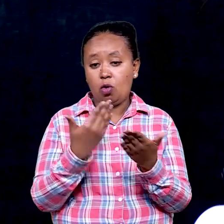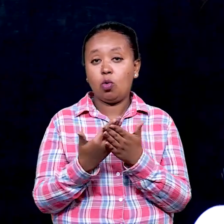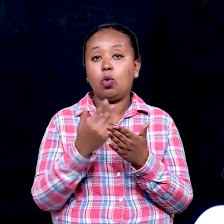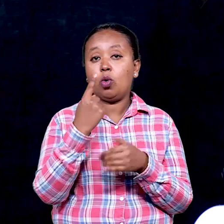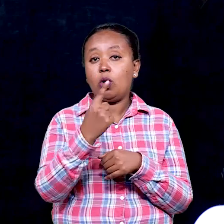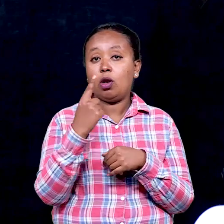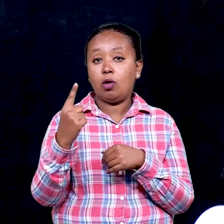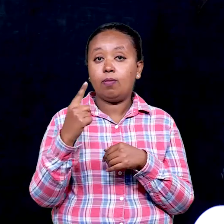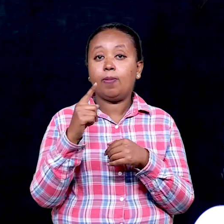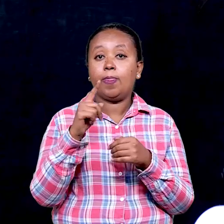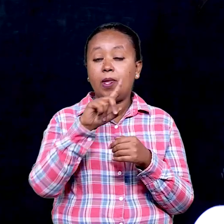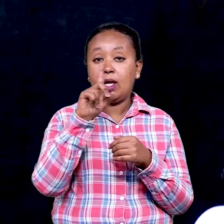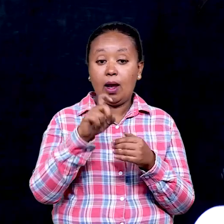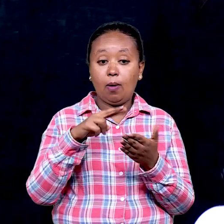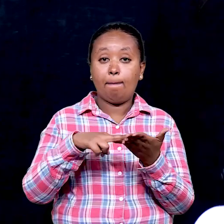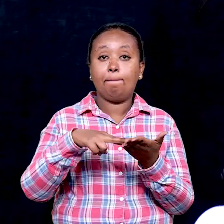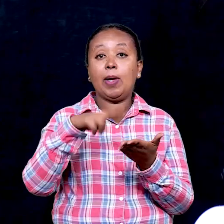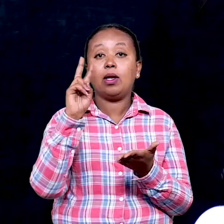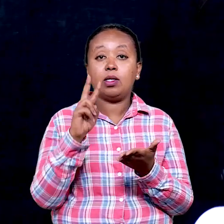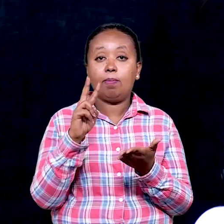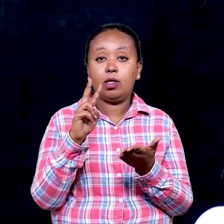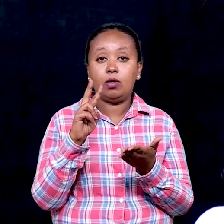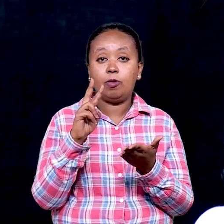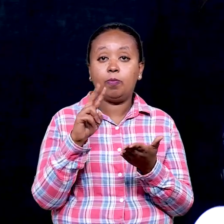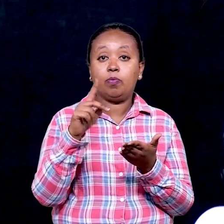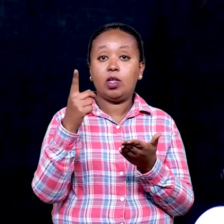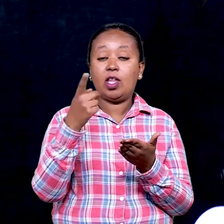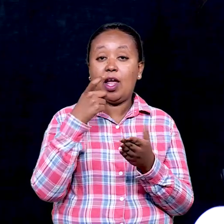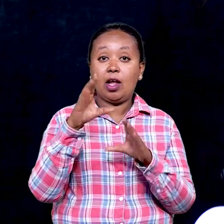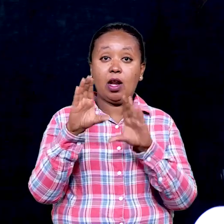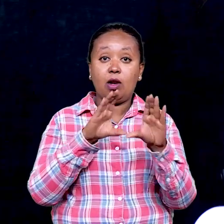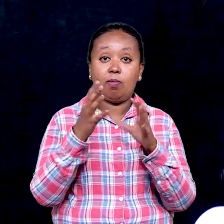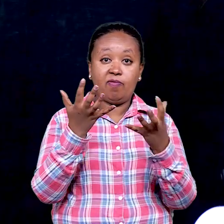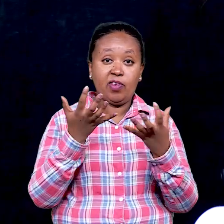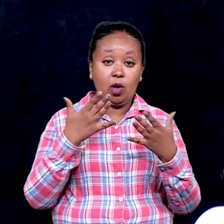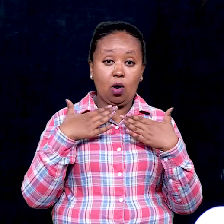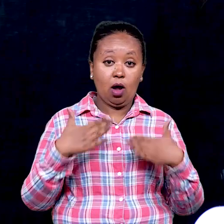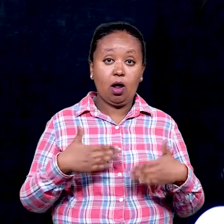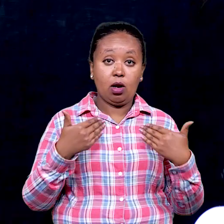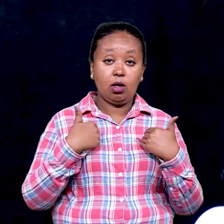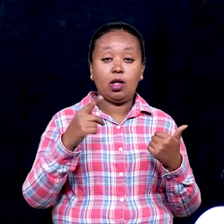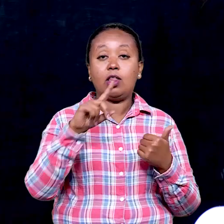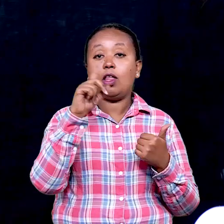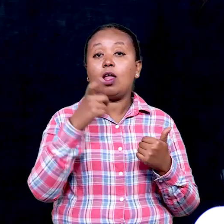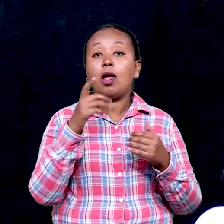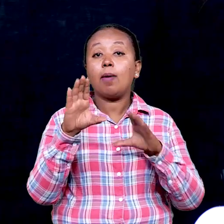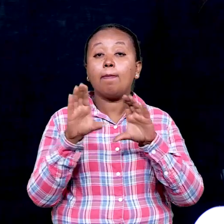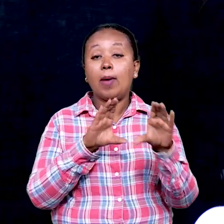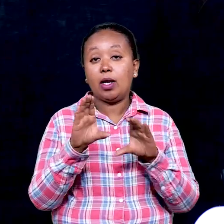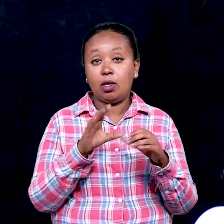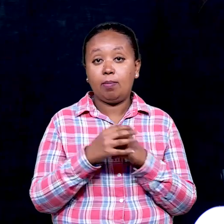አባል ጥያቄውን የሚያነሳበት፣ ተጠያቂ ሊያደርግ የሚፈልገውም አካል ካለ ደግሞ